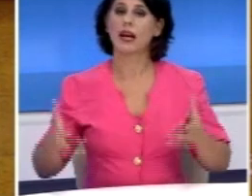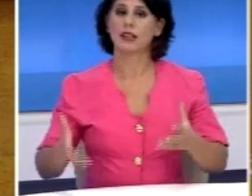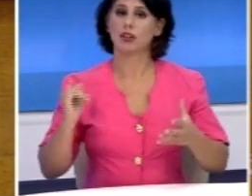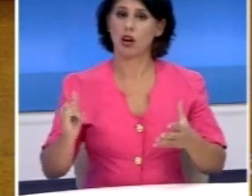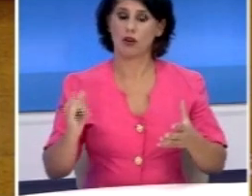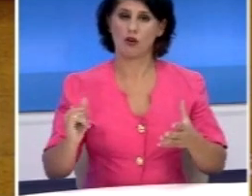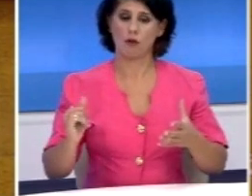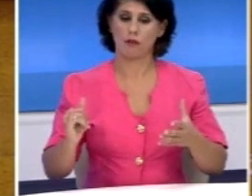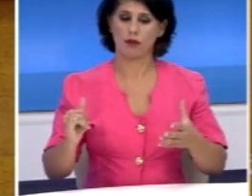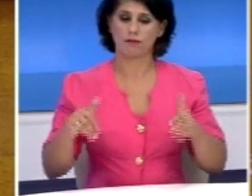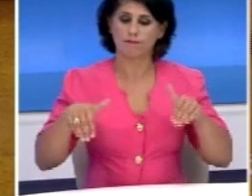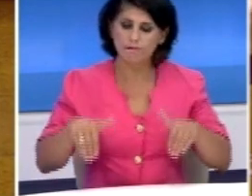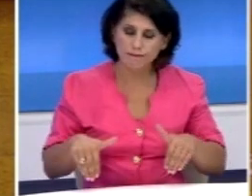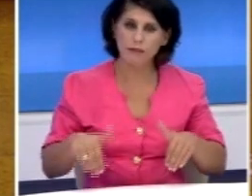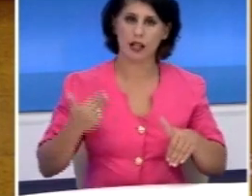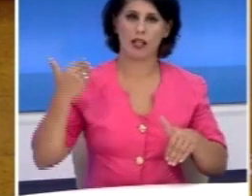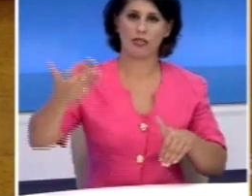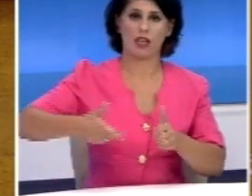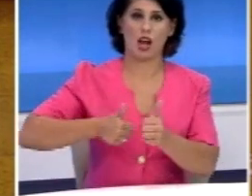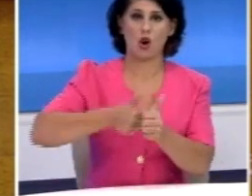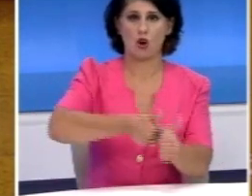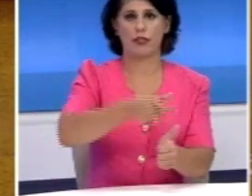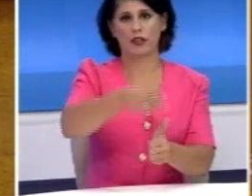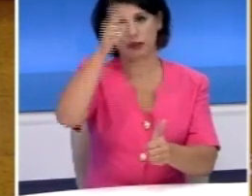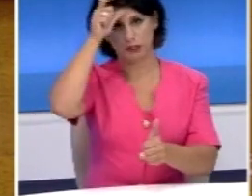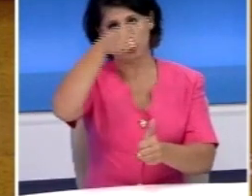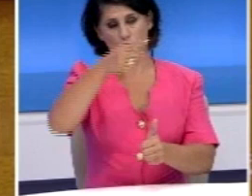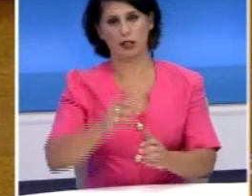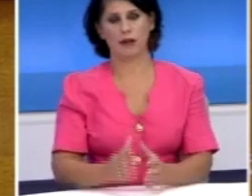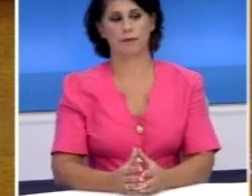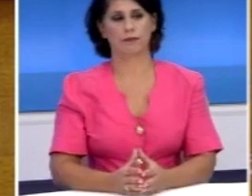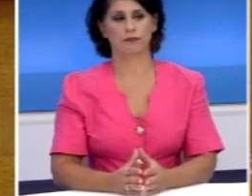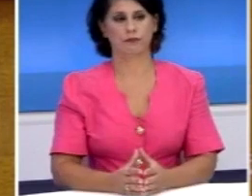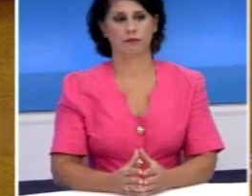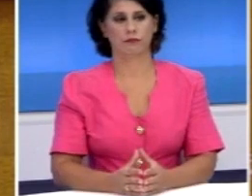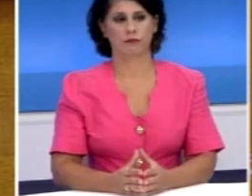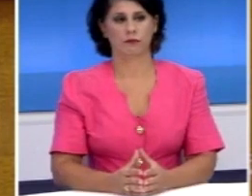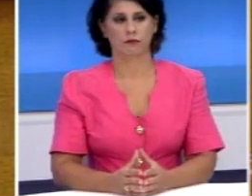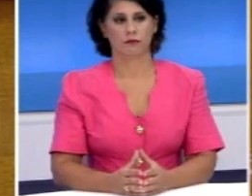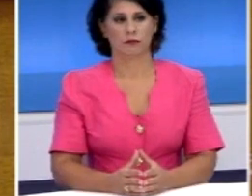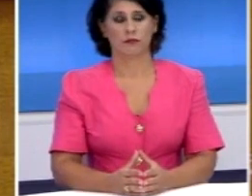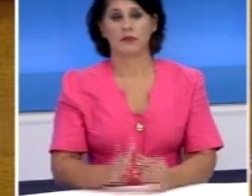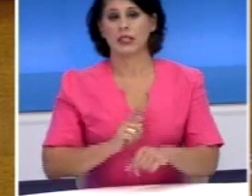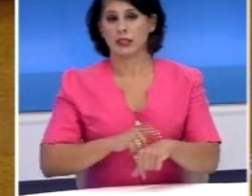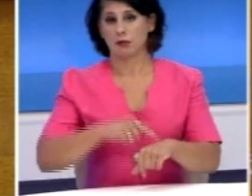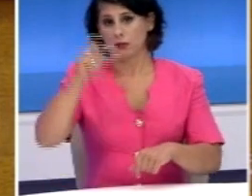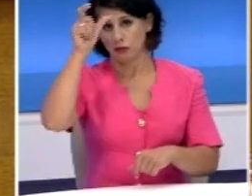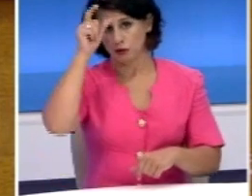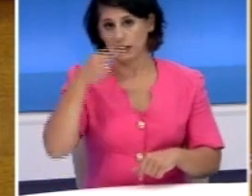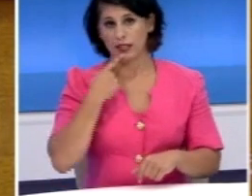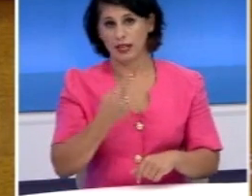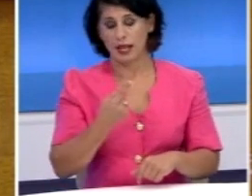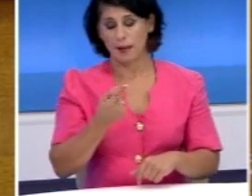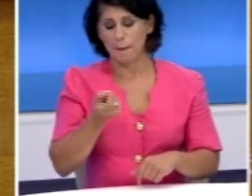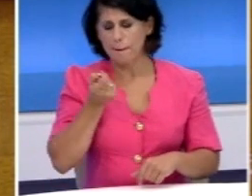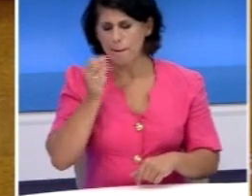ακόμη συμβιβασμό που θα ακολουθήσει με την Τουρκία. Την ώρα που η Τουρκία μιλά για μηδενική